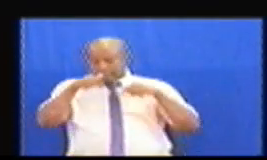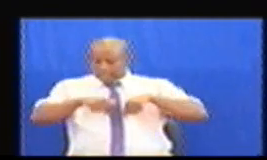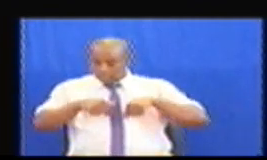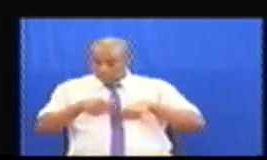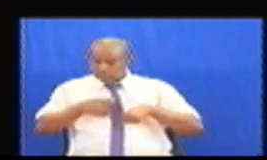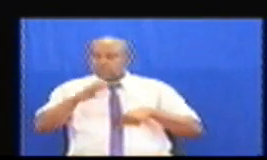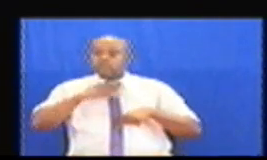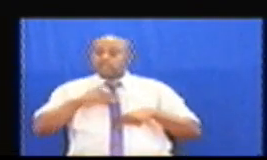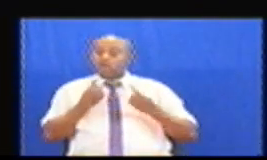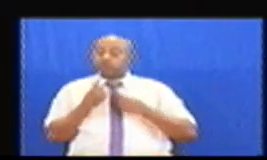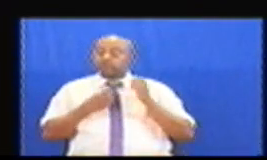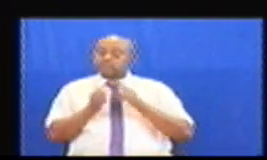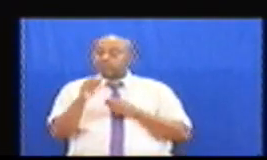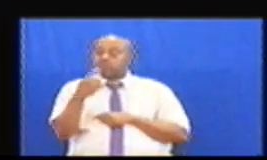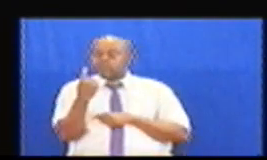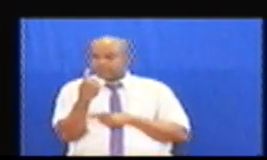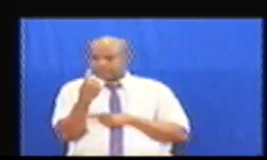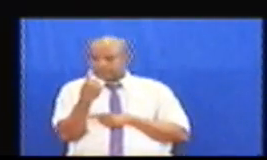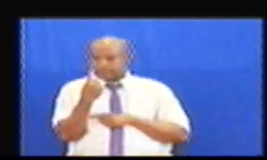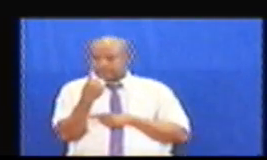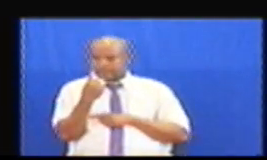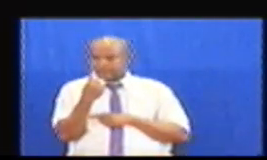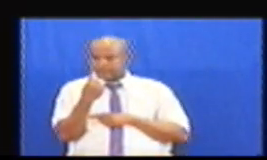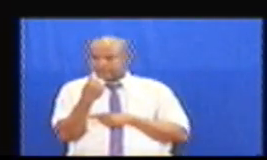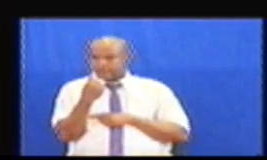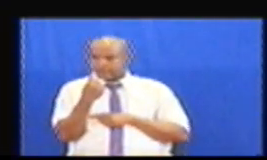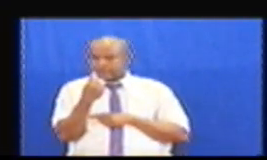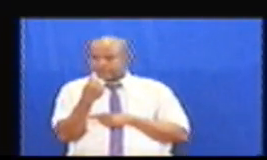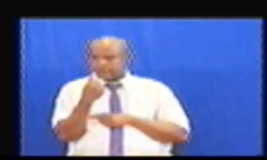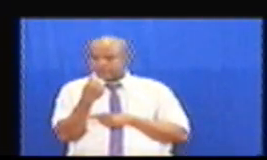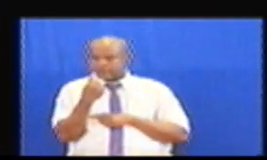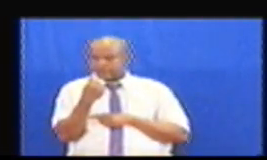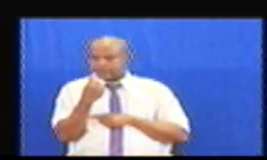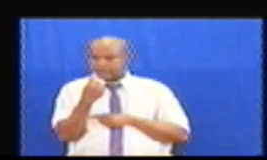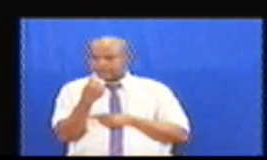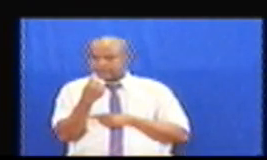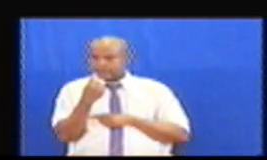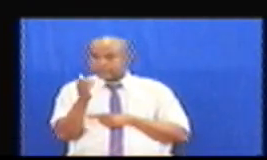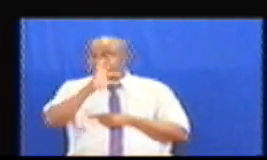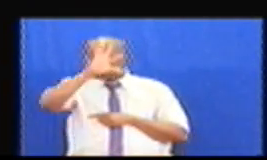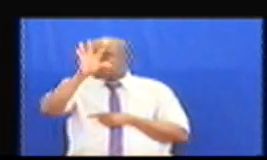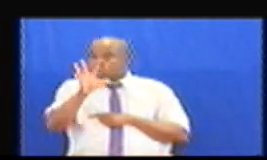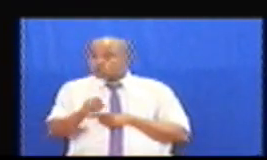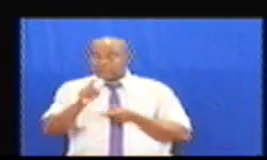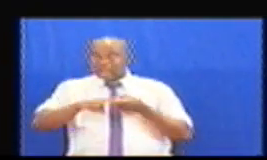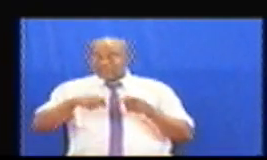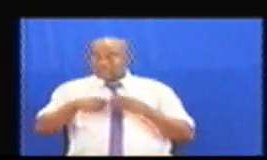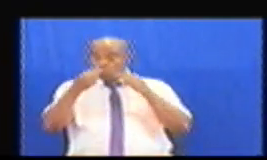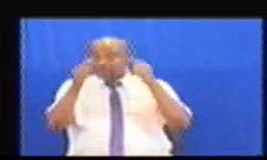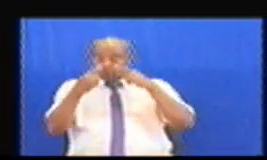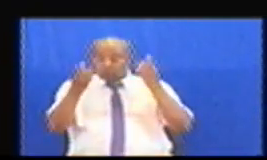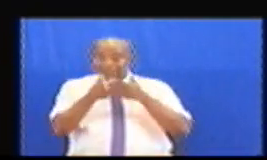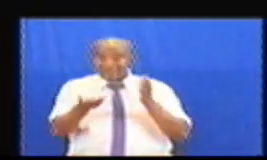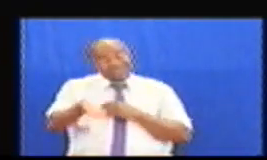niongee jambo moja tu. Mheshimiwa Serukamba, yote hayo rafiki zangu wapinzani hawauni hata moja.